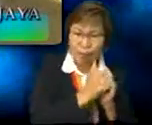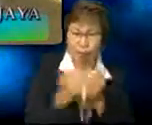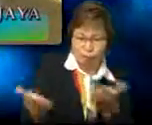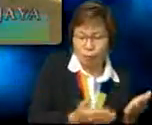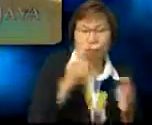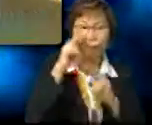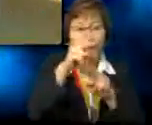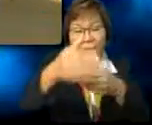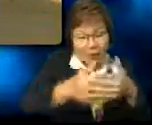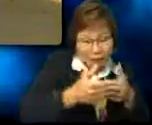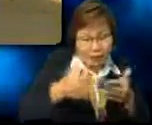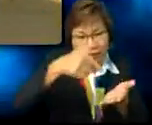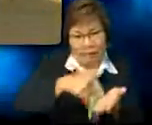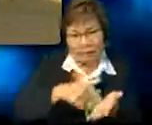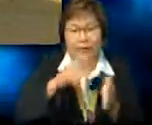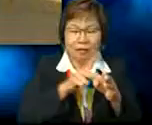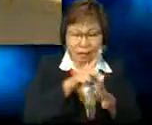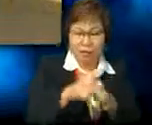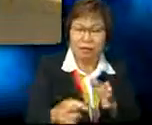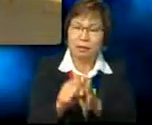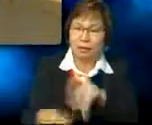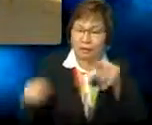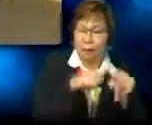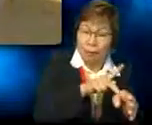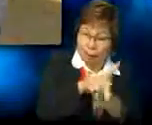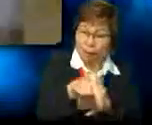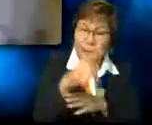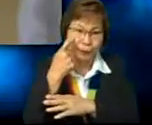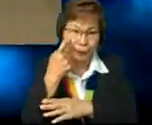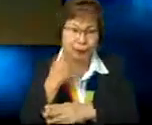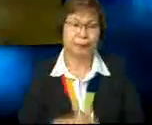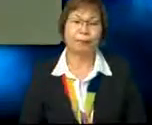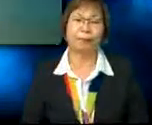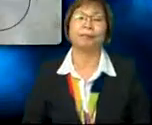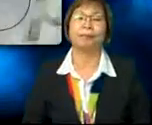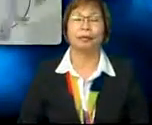semua melihat dengan lebih dekat lagi kejaya sebagai pakar mata.